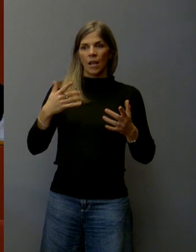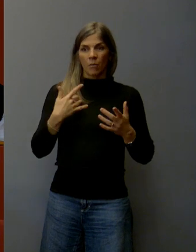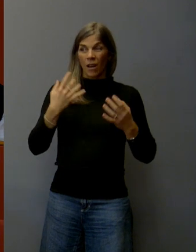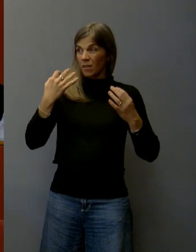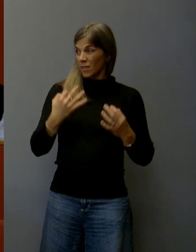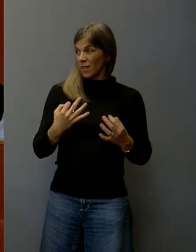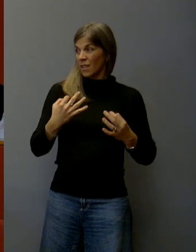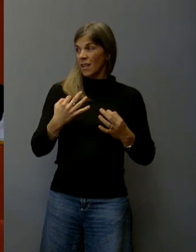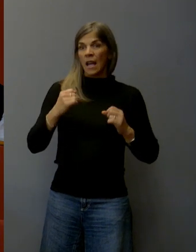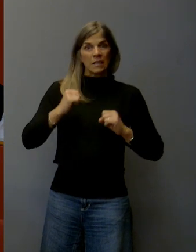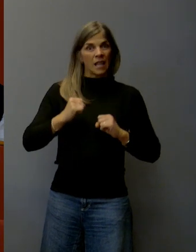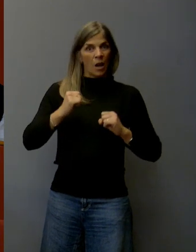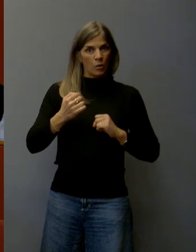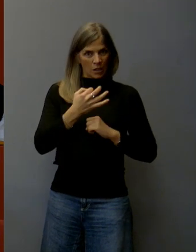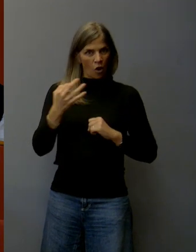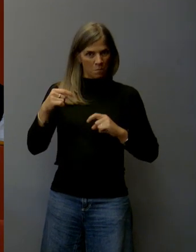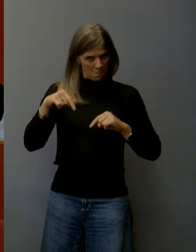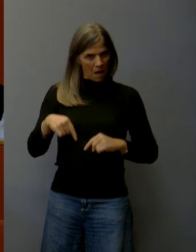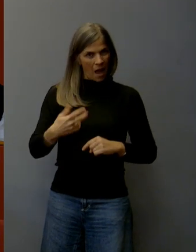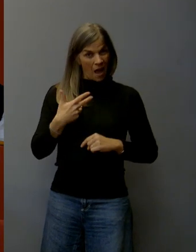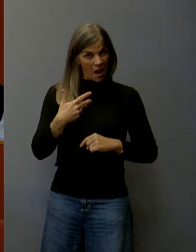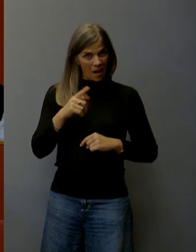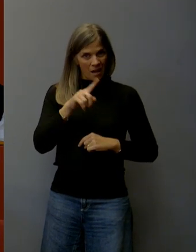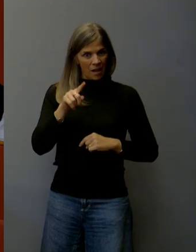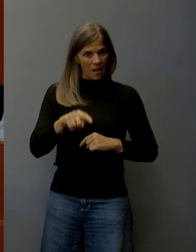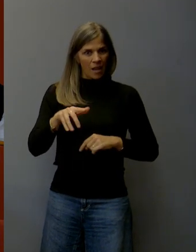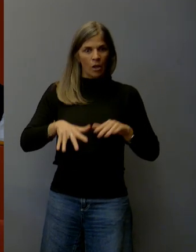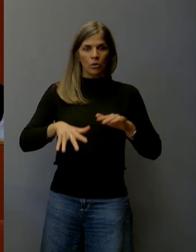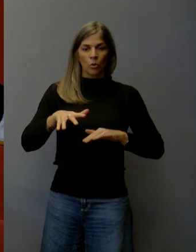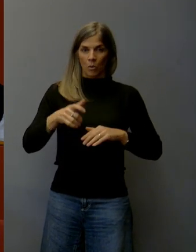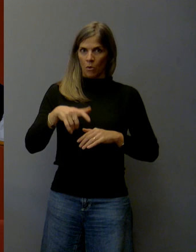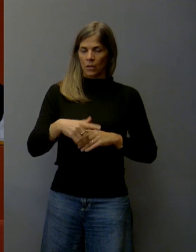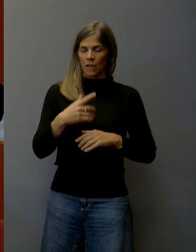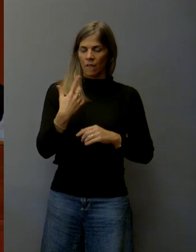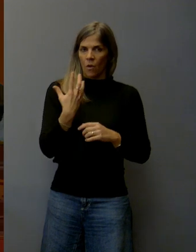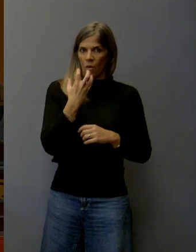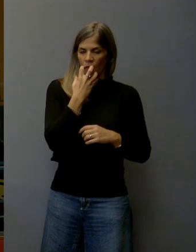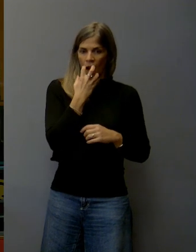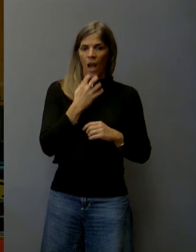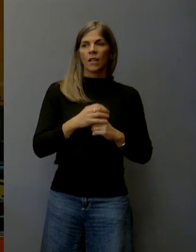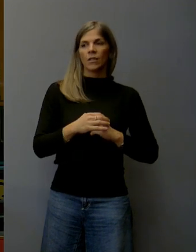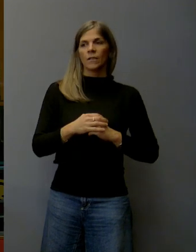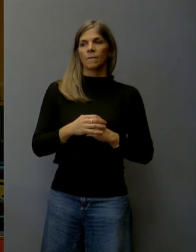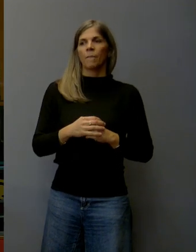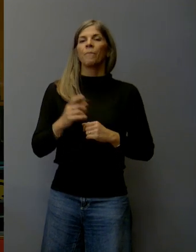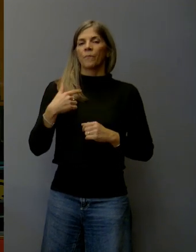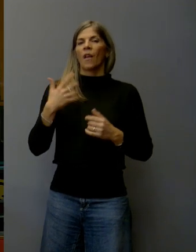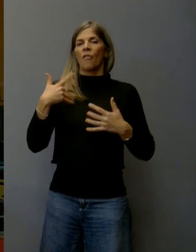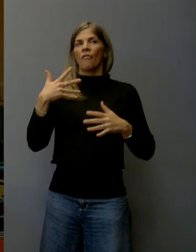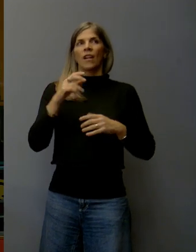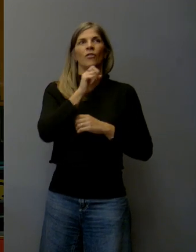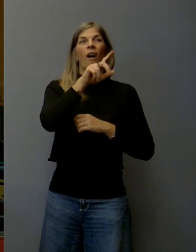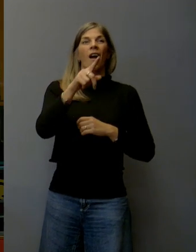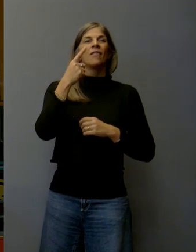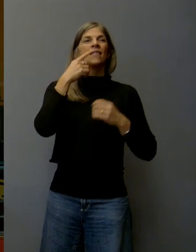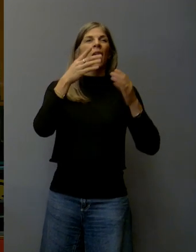le condizioni di salute corrette in quest'aula perché sta veramente ho provveduto a far aprire a far aprire per cercare